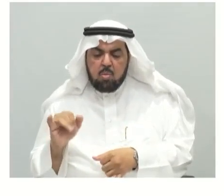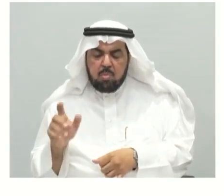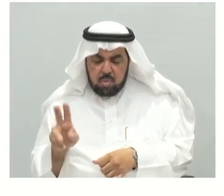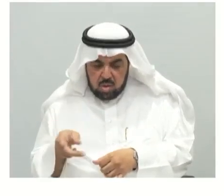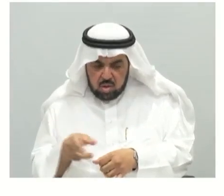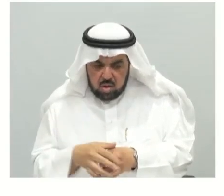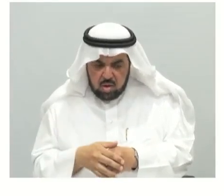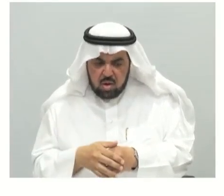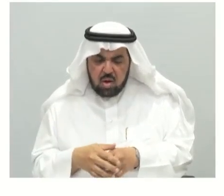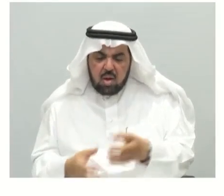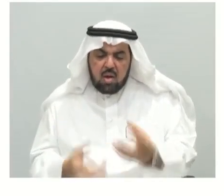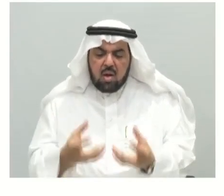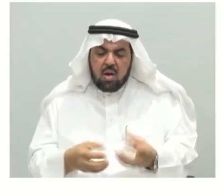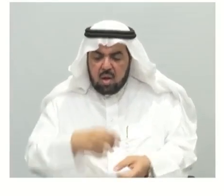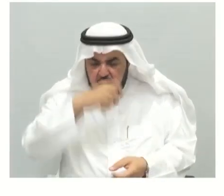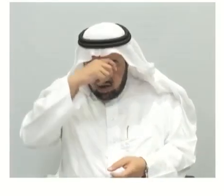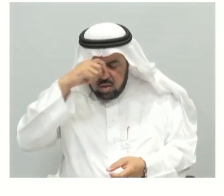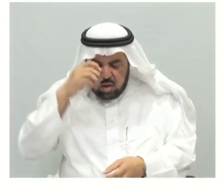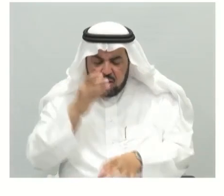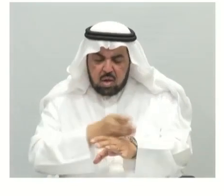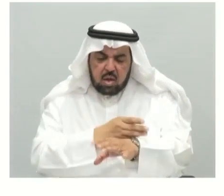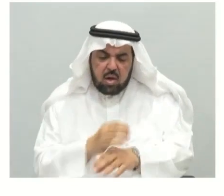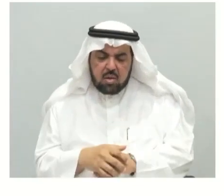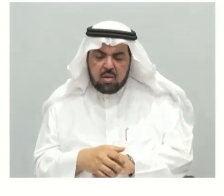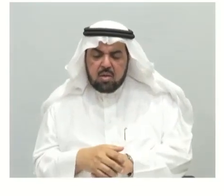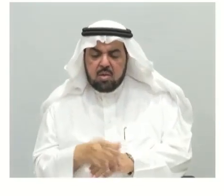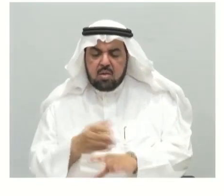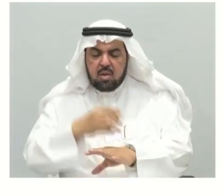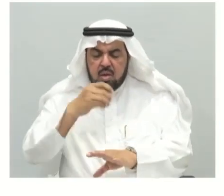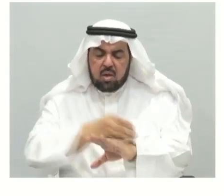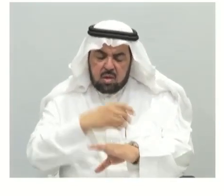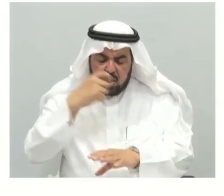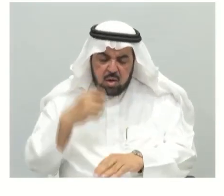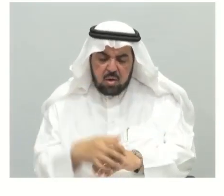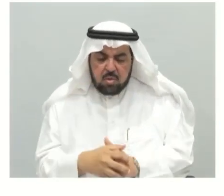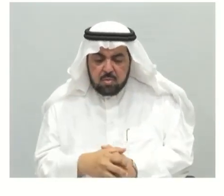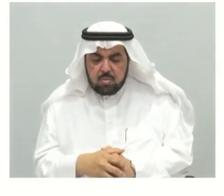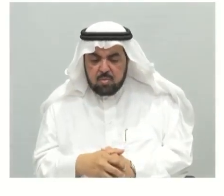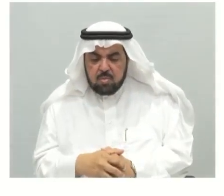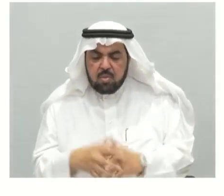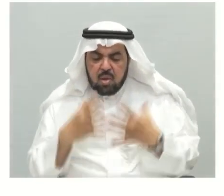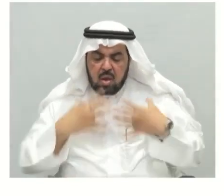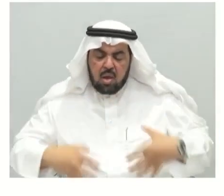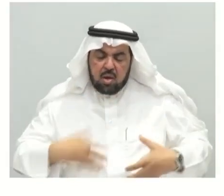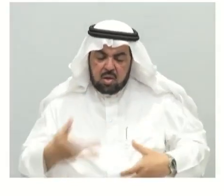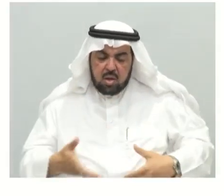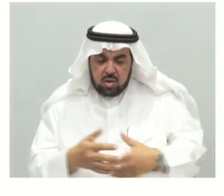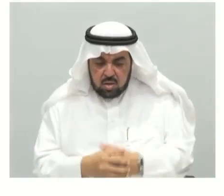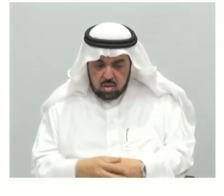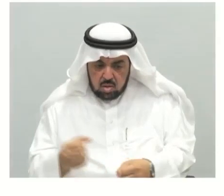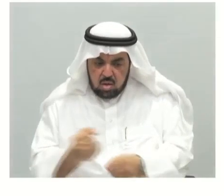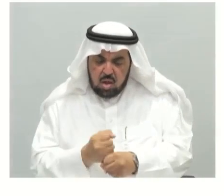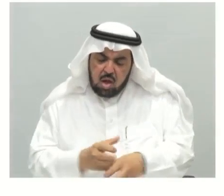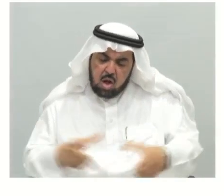اختراعات الانسان الثرمومتر لقياس درجه الحراره الهيكل الخارجي والذي